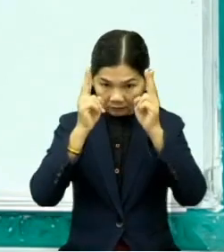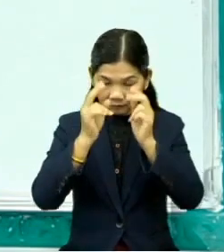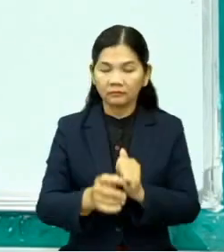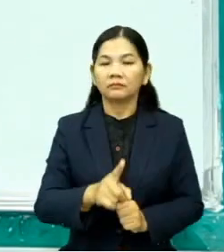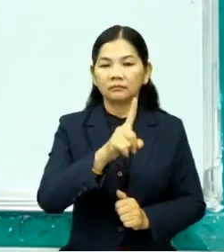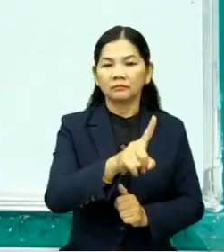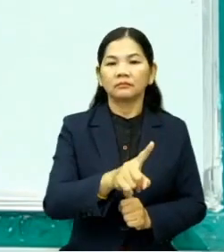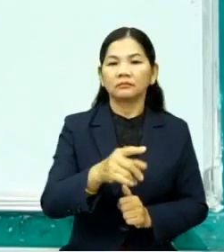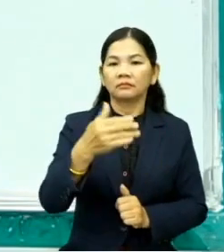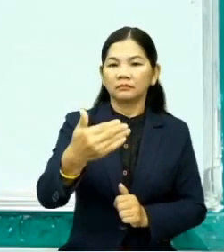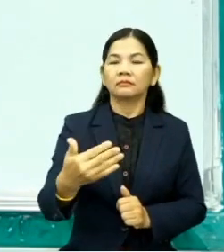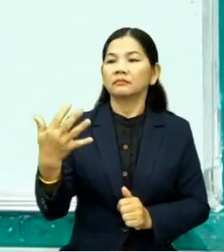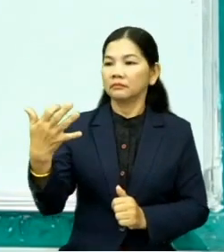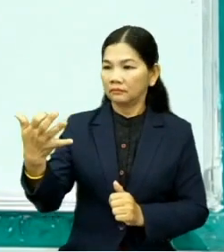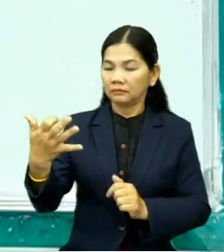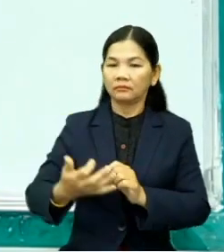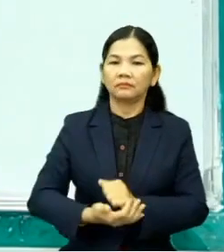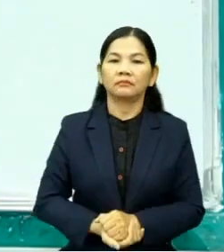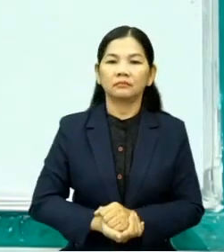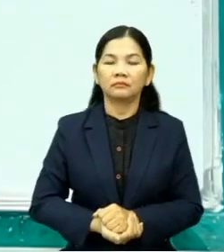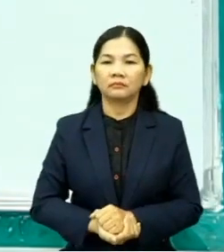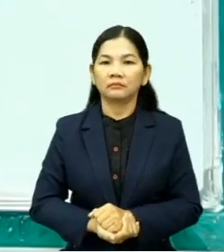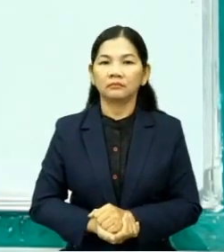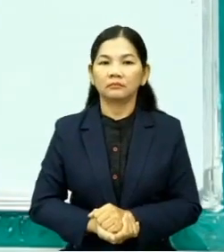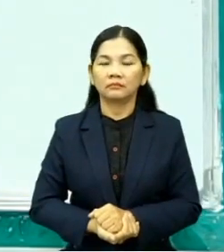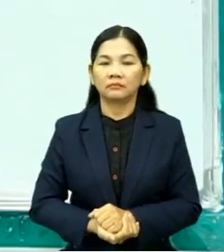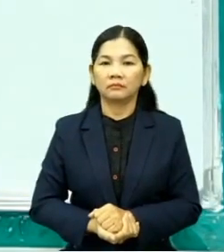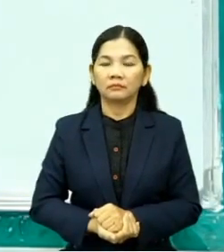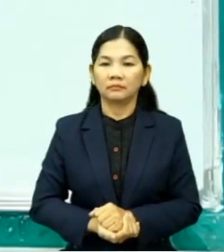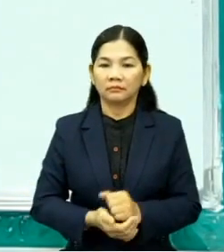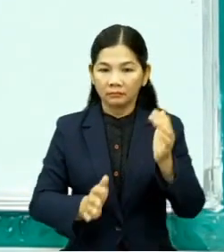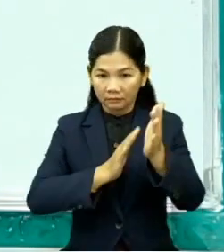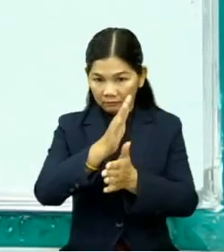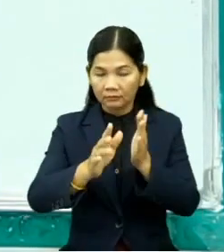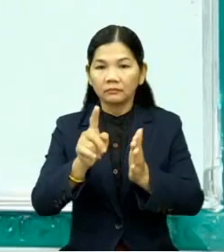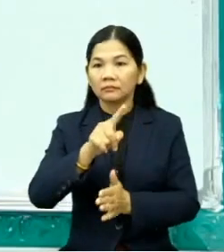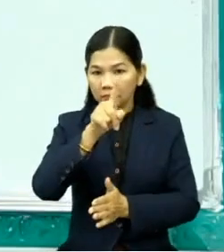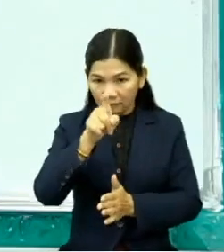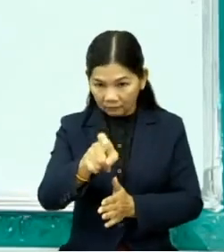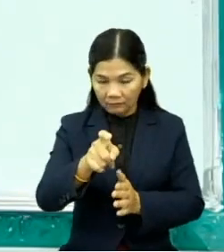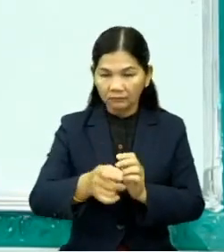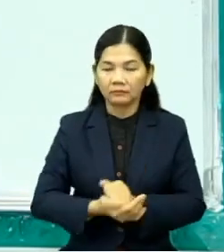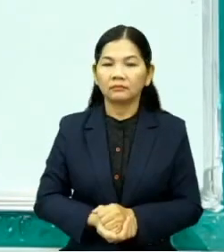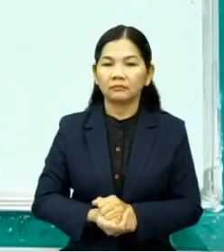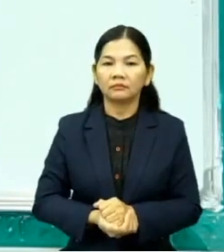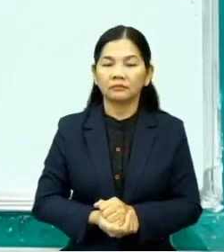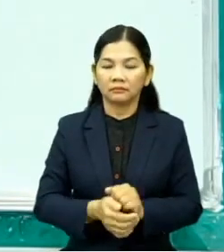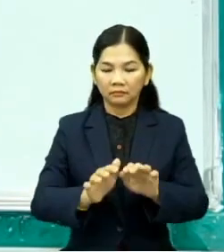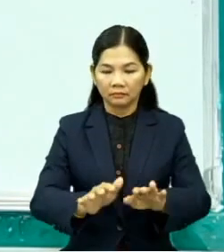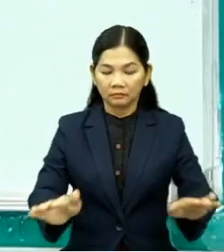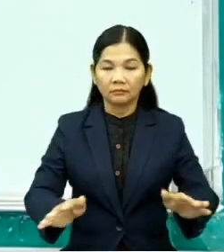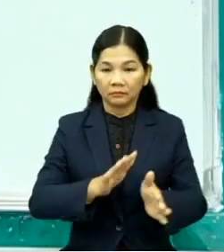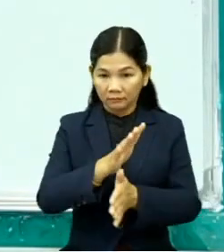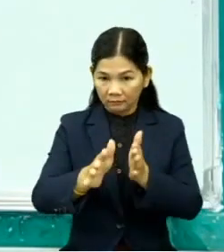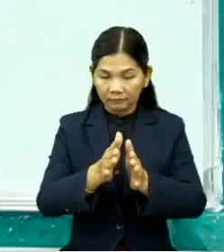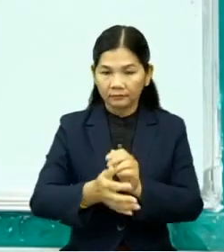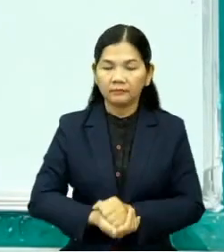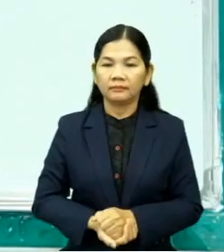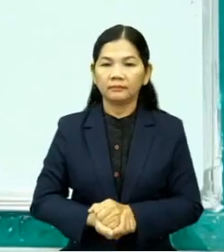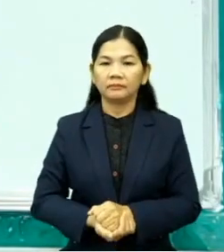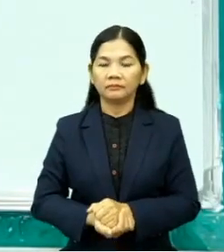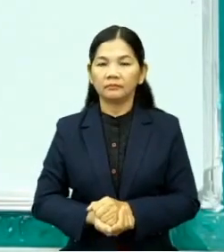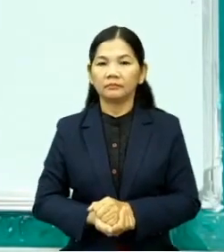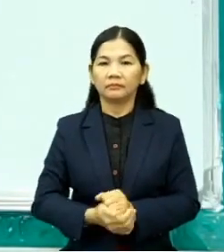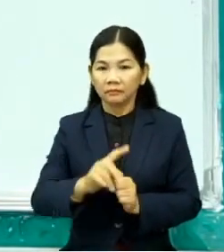ទំព័រទី198បានណាកូនណាចាអញ្ចឹងអ្នកគ្រូនឹងអានសំណួរនេះចាសម្រាប់ឲ្យកូនកូនស្ដាប់ទាំងអស់គ្នាណាកូន